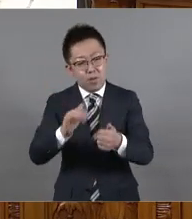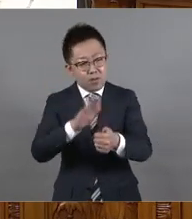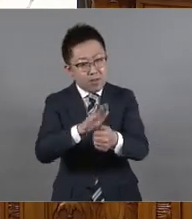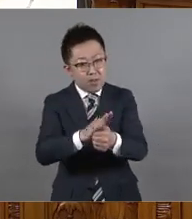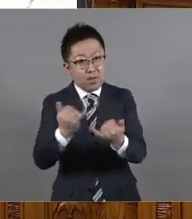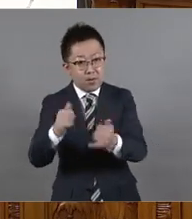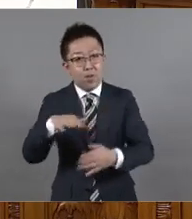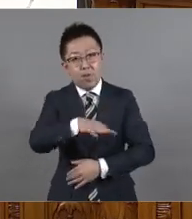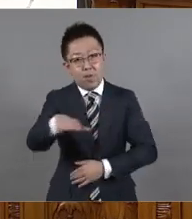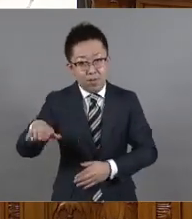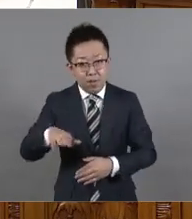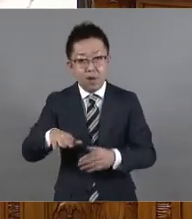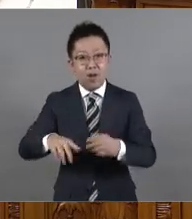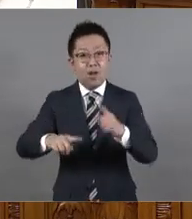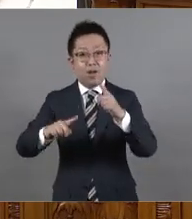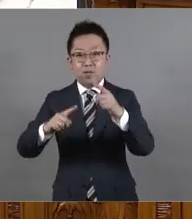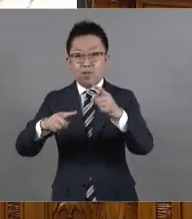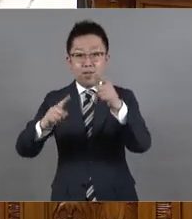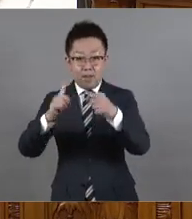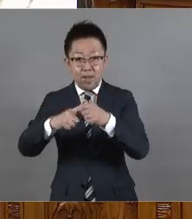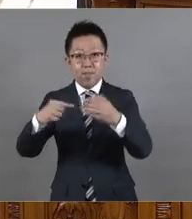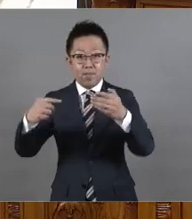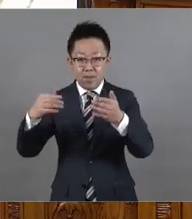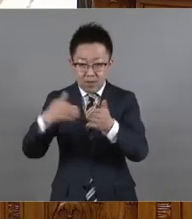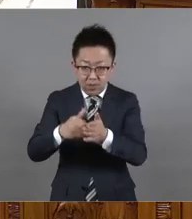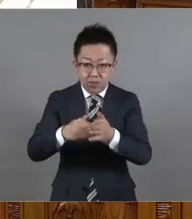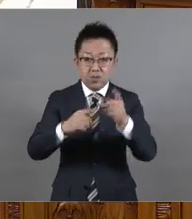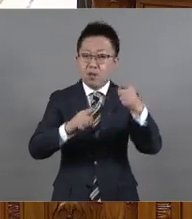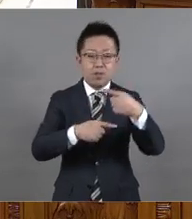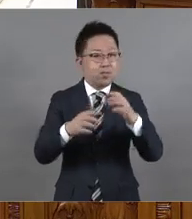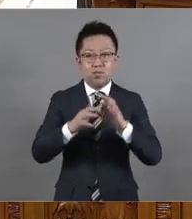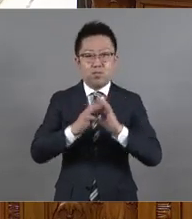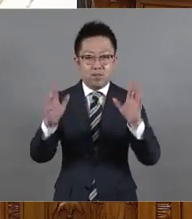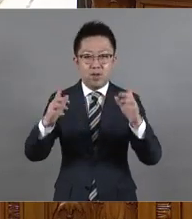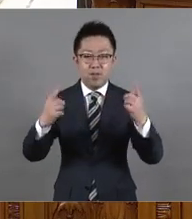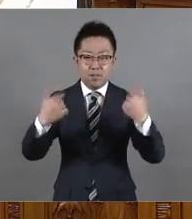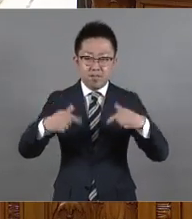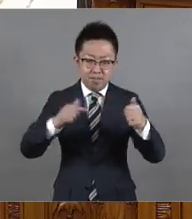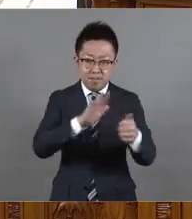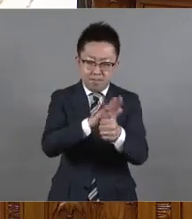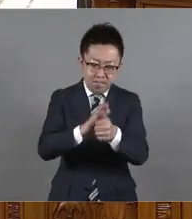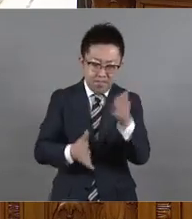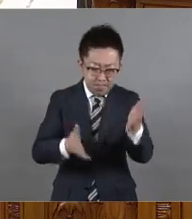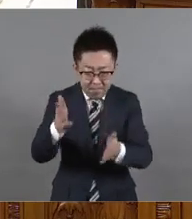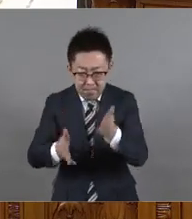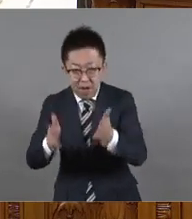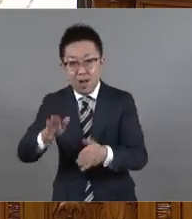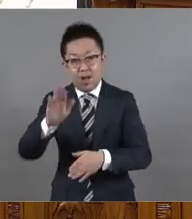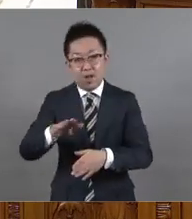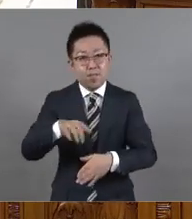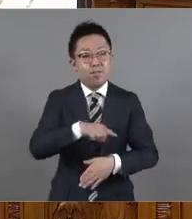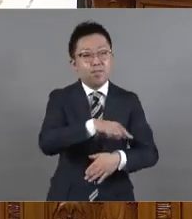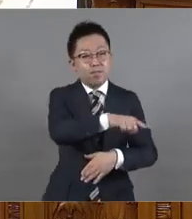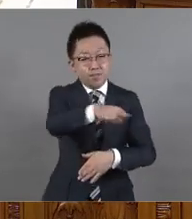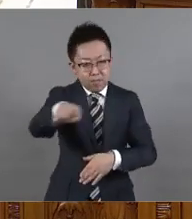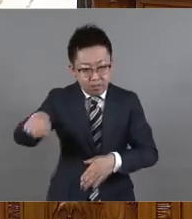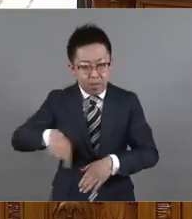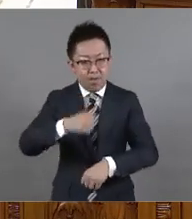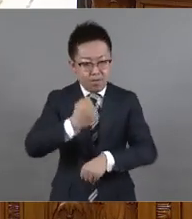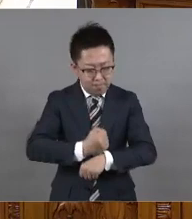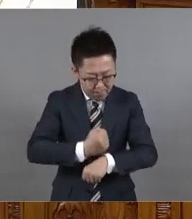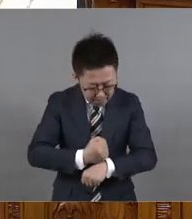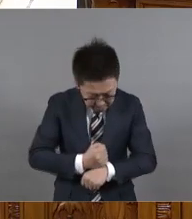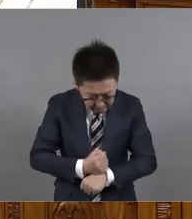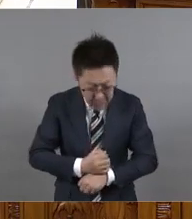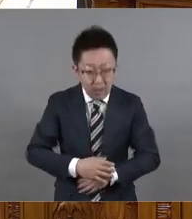年末年始も休まず最前線に立ち続けルっている皆様に心より感謝申し上げます今回